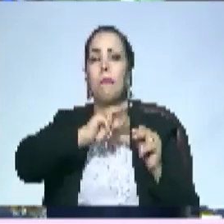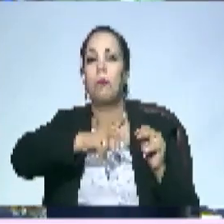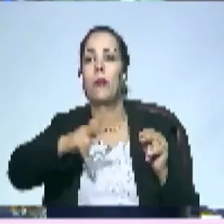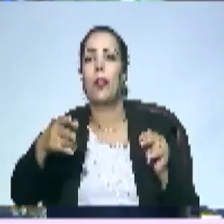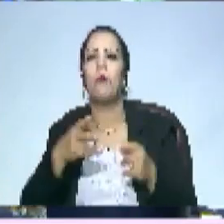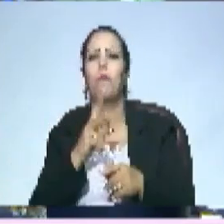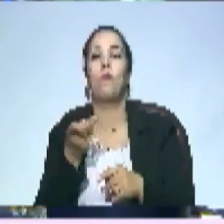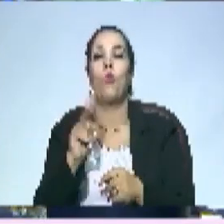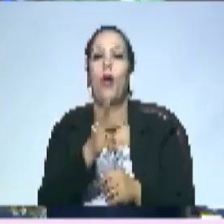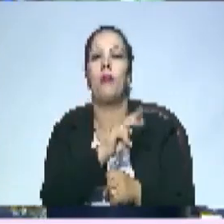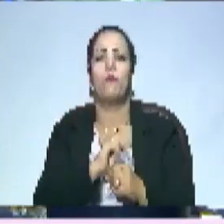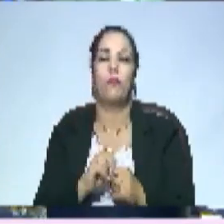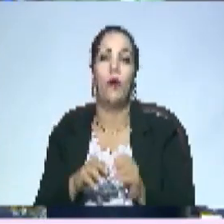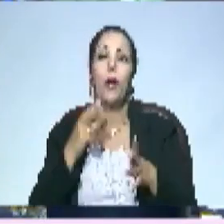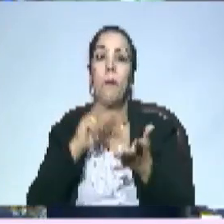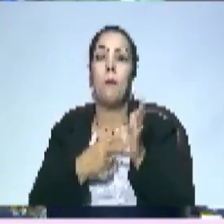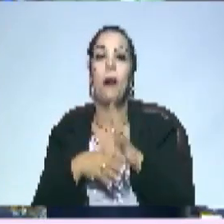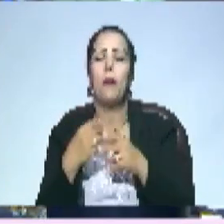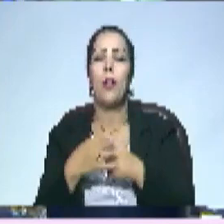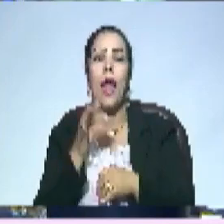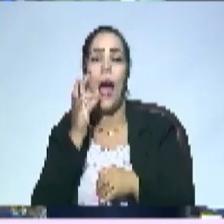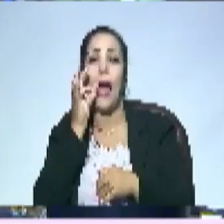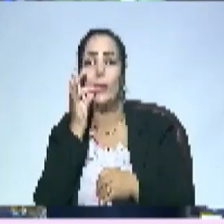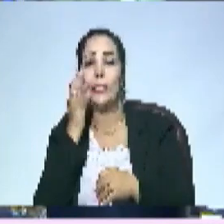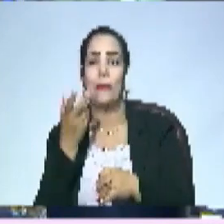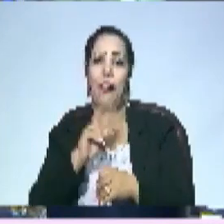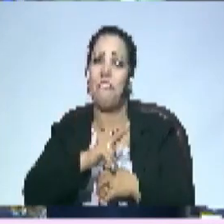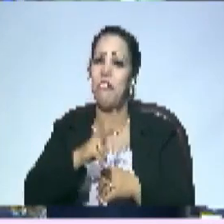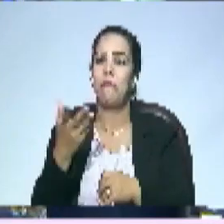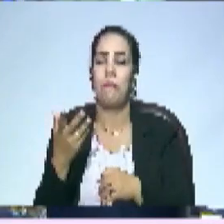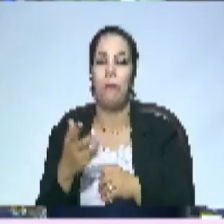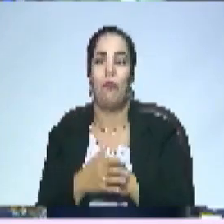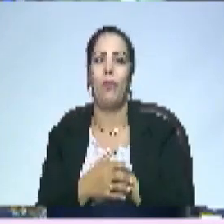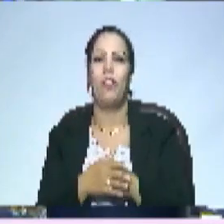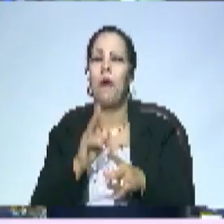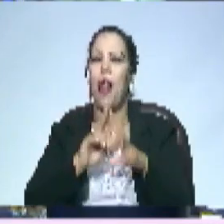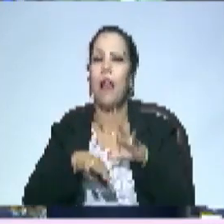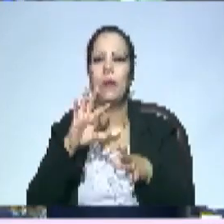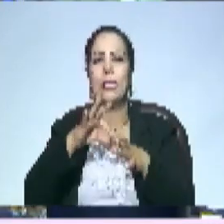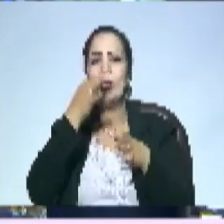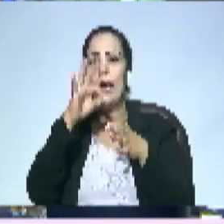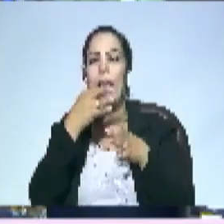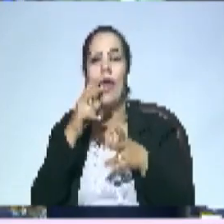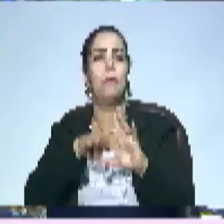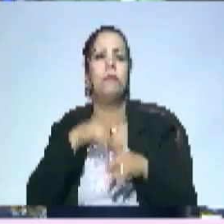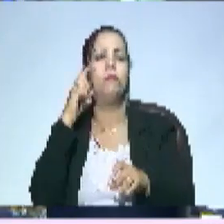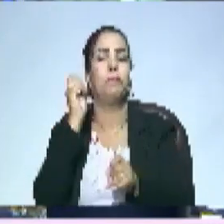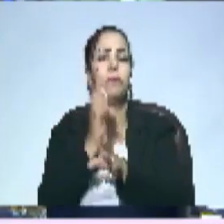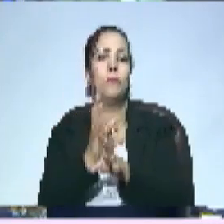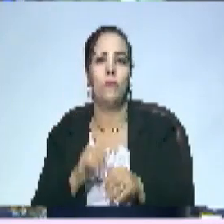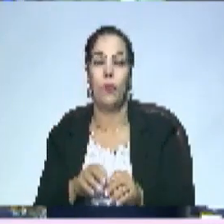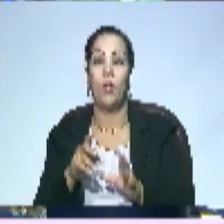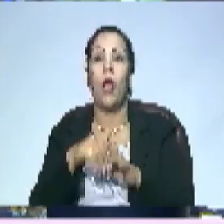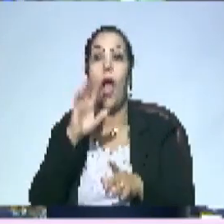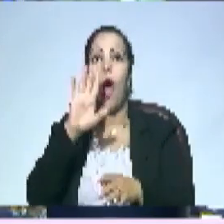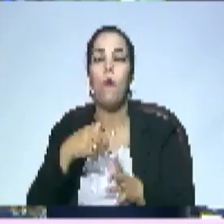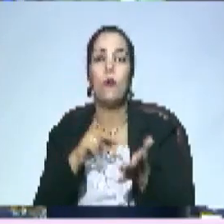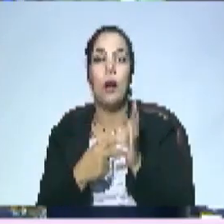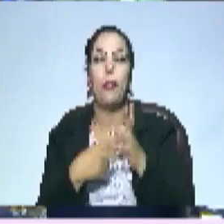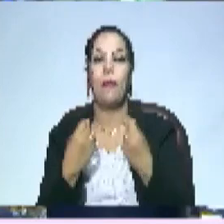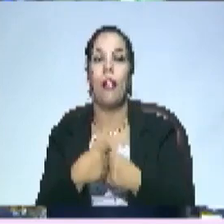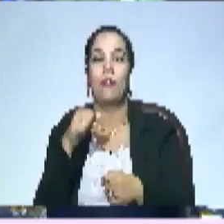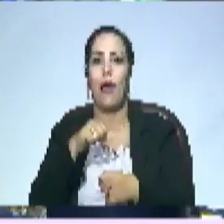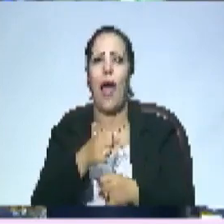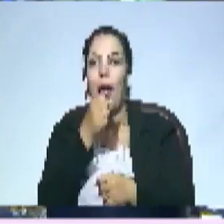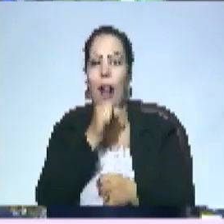كتير يعني، وبيتعمل منها مقرمشات وبيتعمل منها حاجات كده، هنعمل منها كل حاجة كمان. أنا كنت بس عايز أعمل النهاردة الآيس كريم اللي أنا وعدت بيه